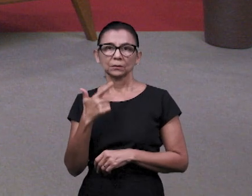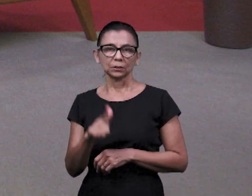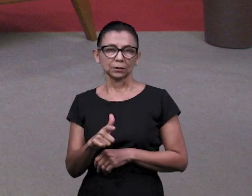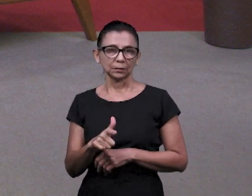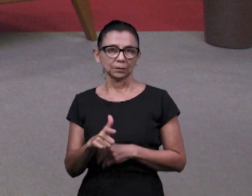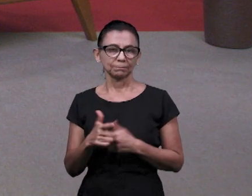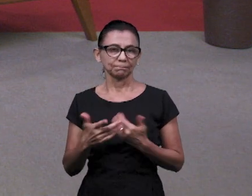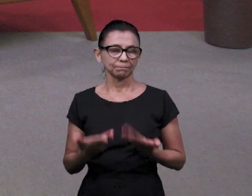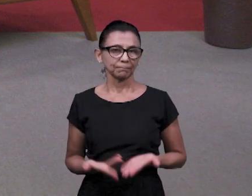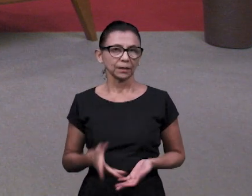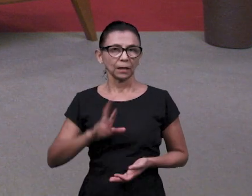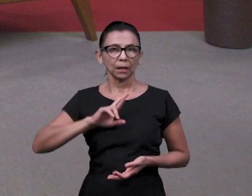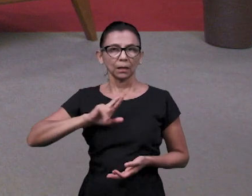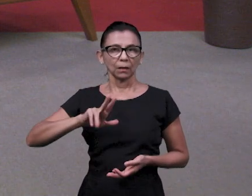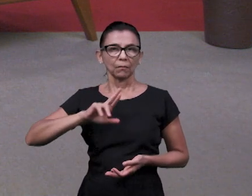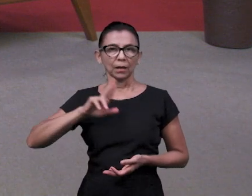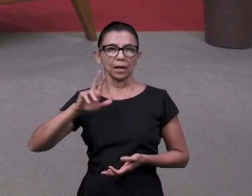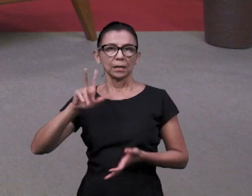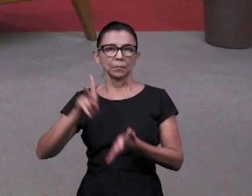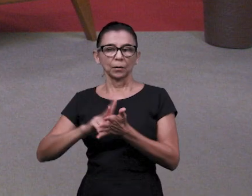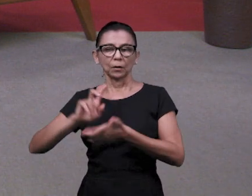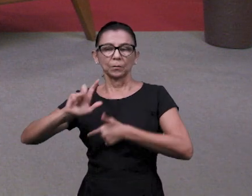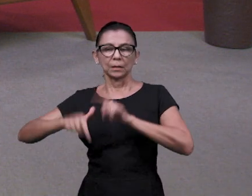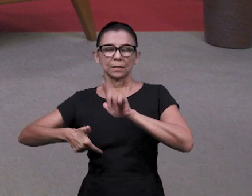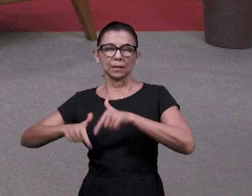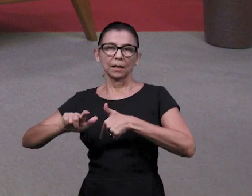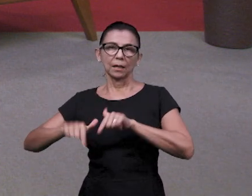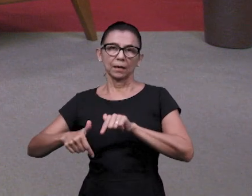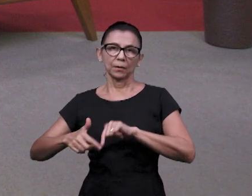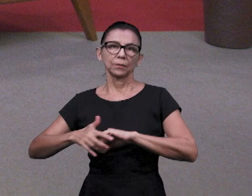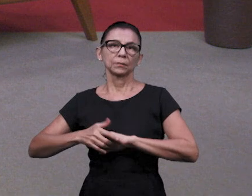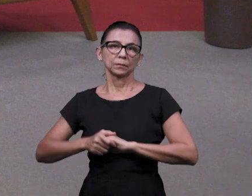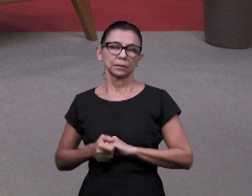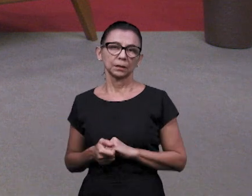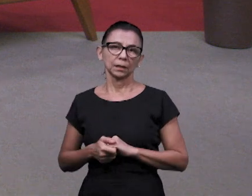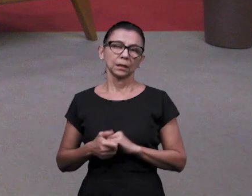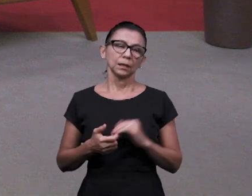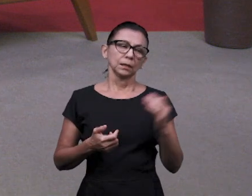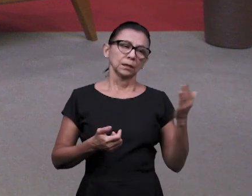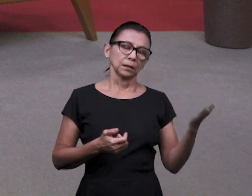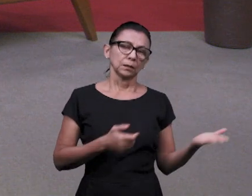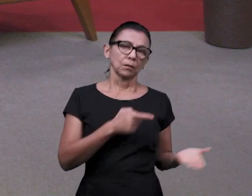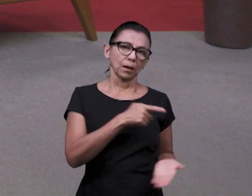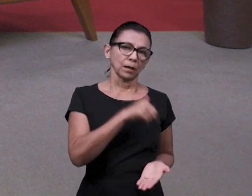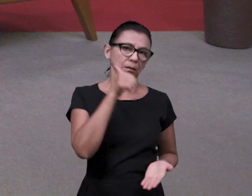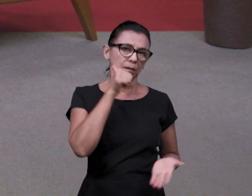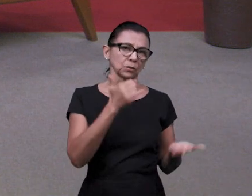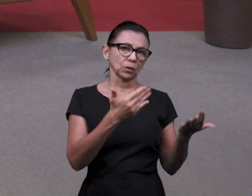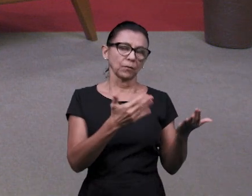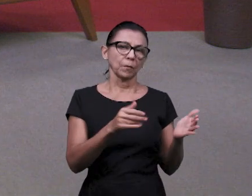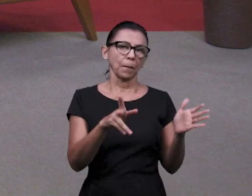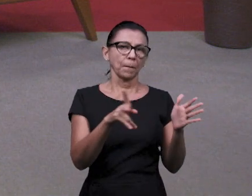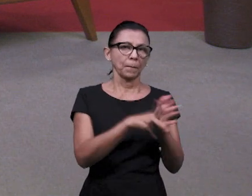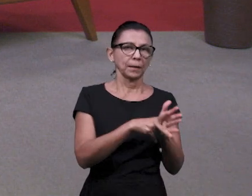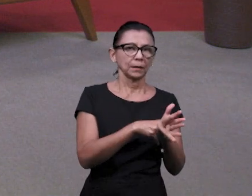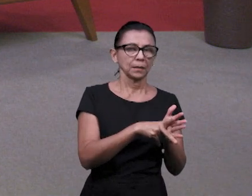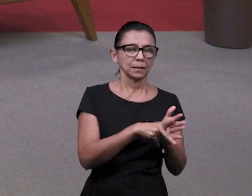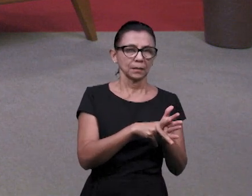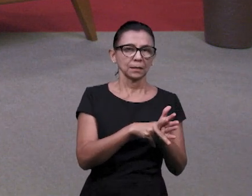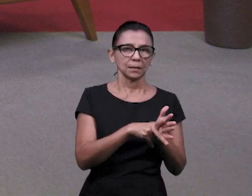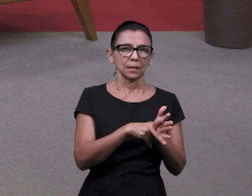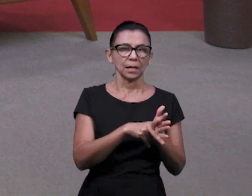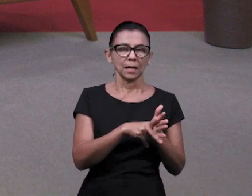qu'il vous soit clair que ce salut de Dieu est envoyé aux gentils et ils l'entendront. Donc c'est une expérience du point de